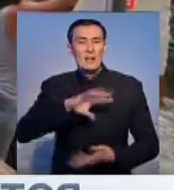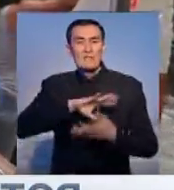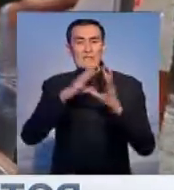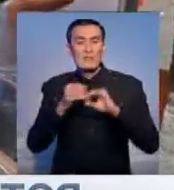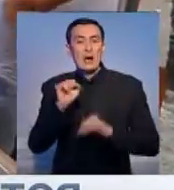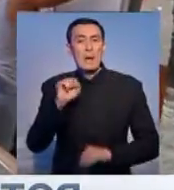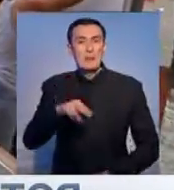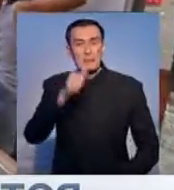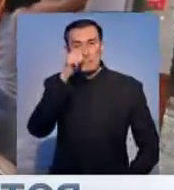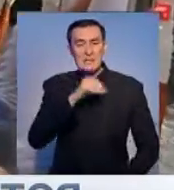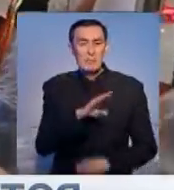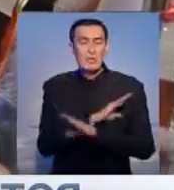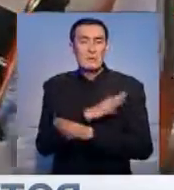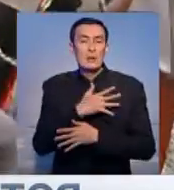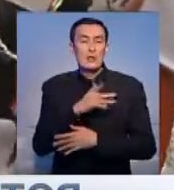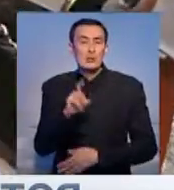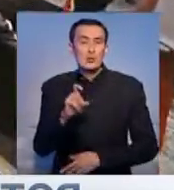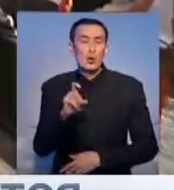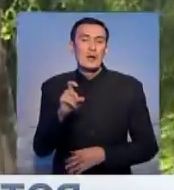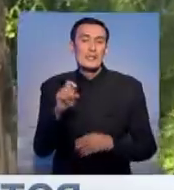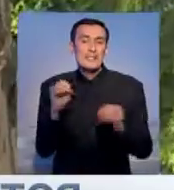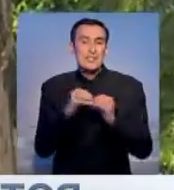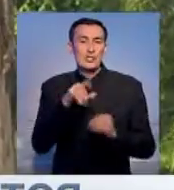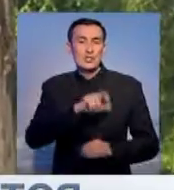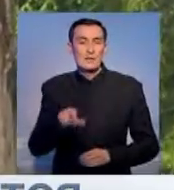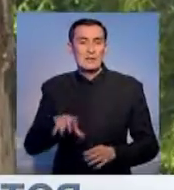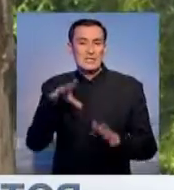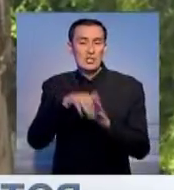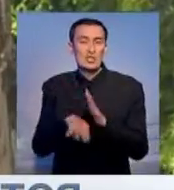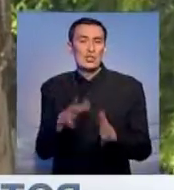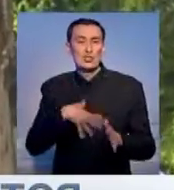Всего с апреля погибло больше 110 человек. Среди